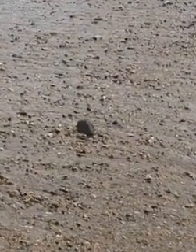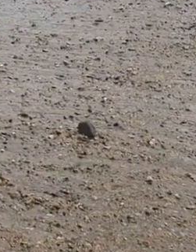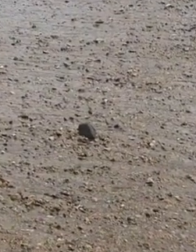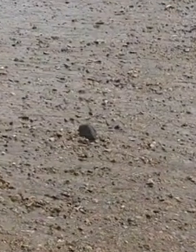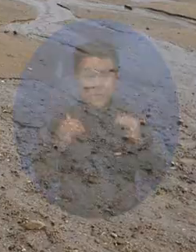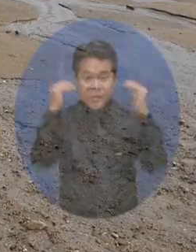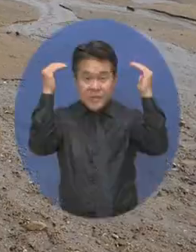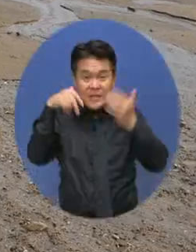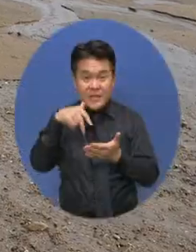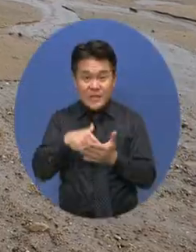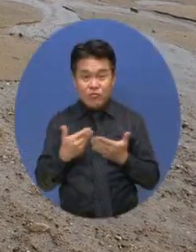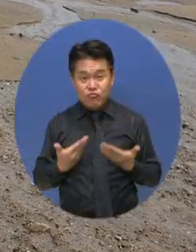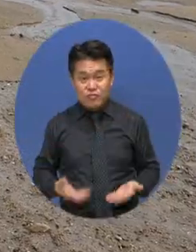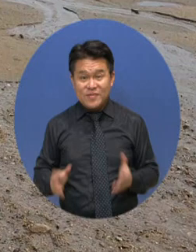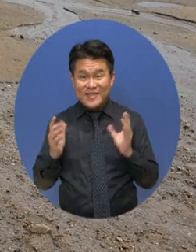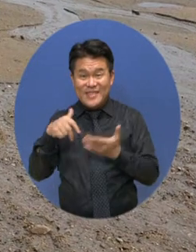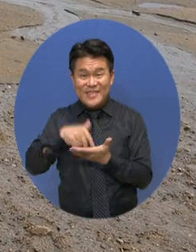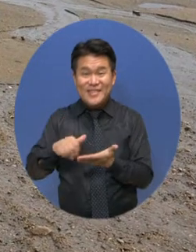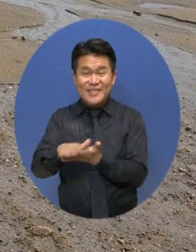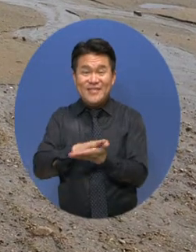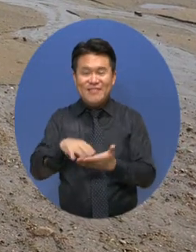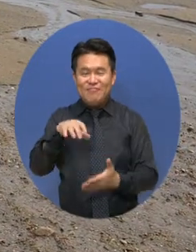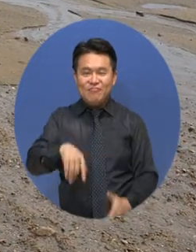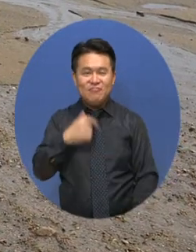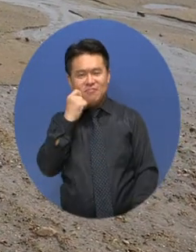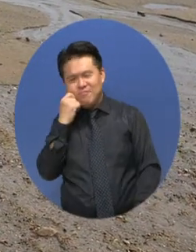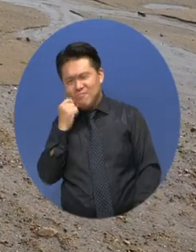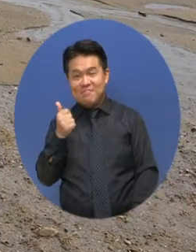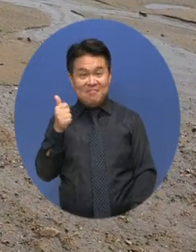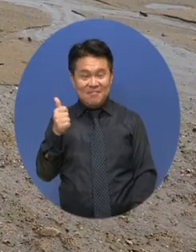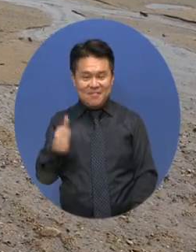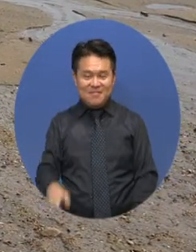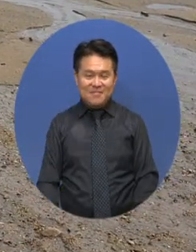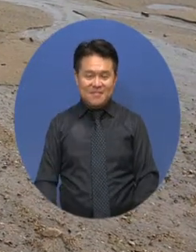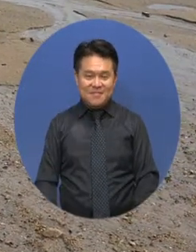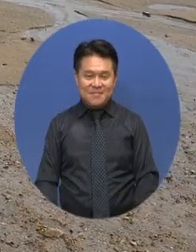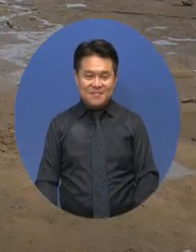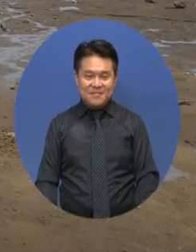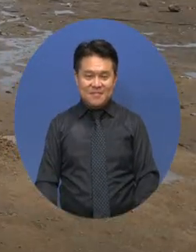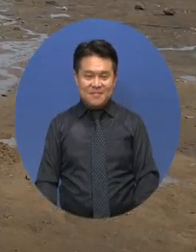어른들에게는 휴식처, 아이들에게는 놀이터로 인기가 높다고 합니다.